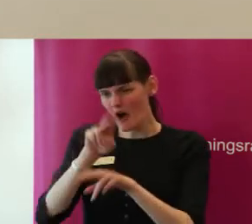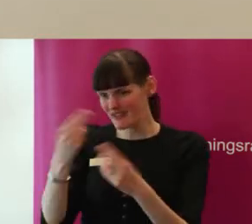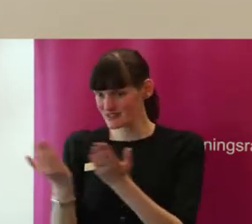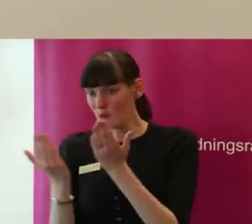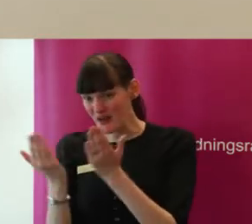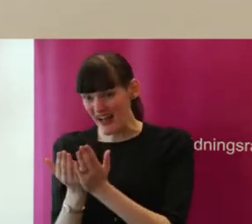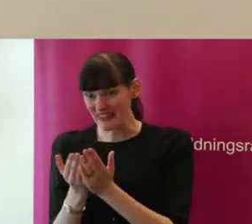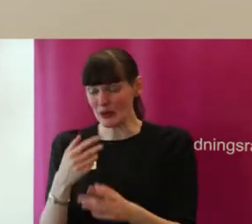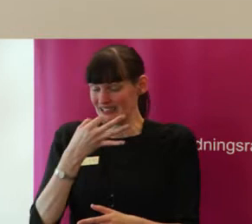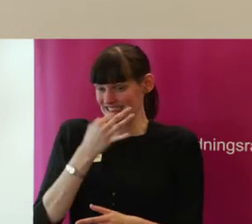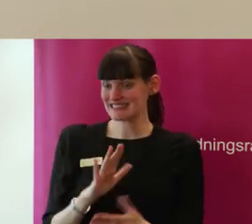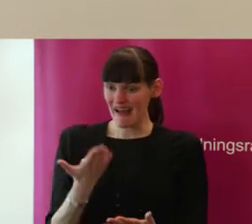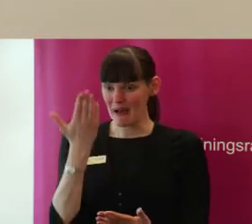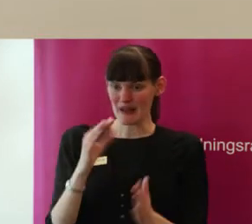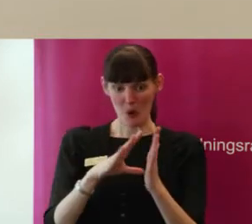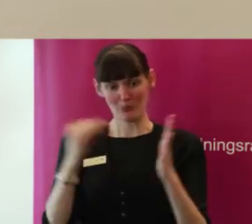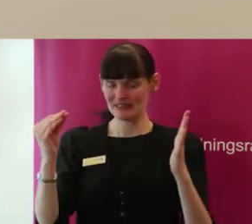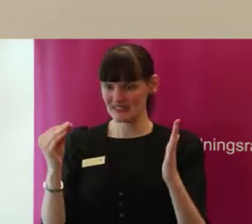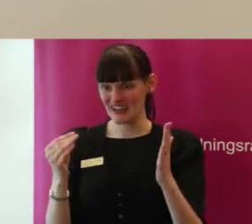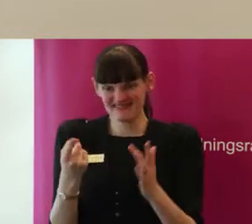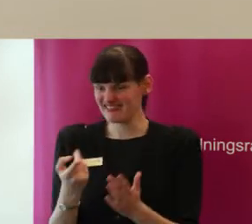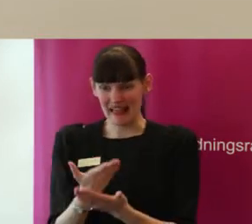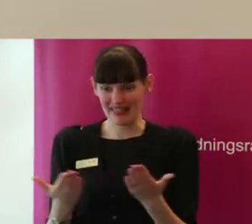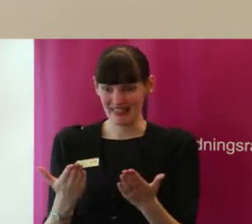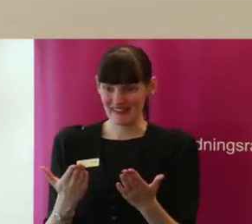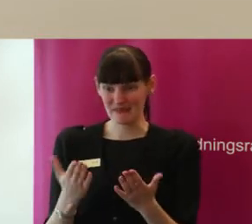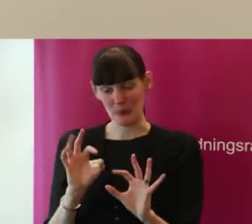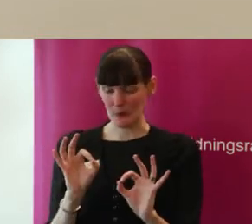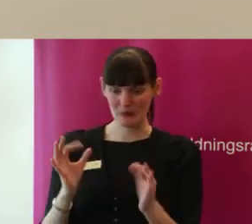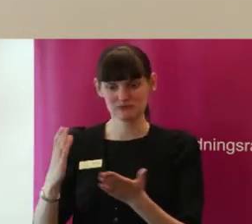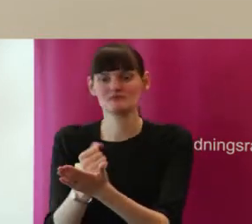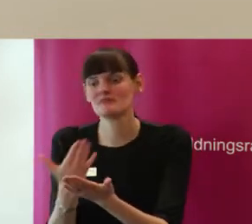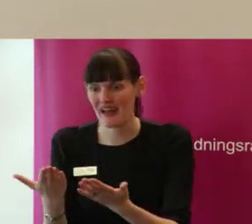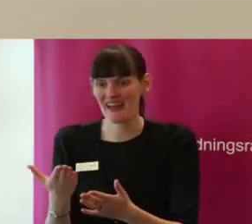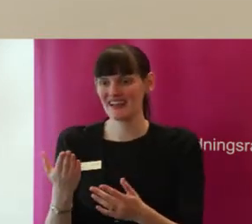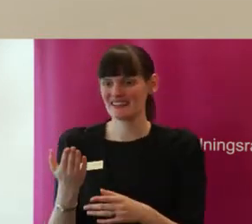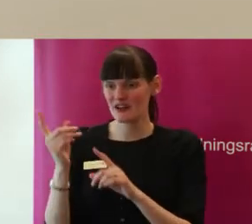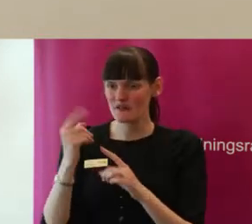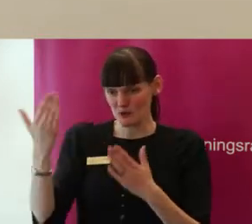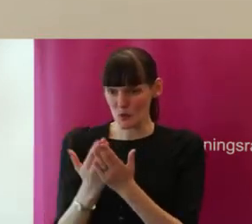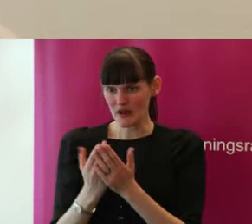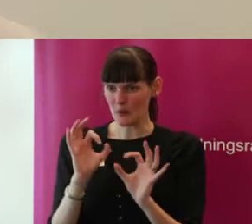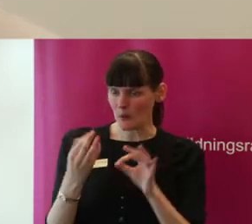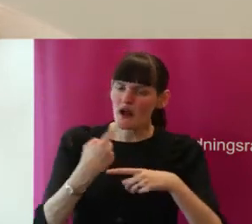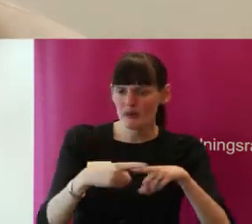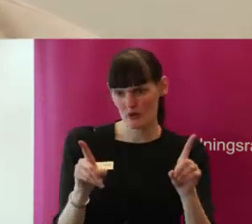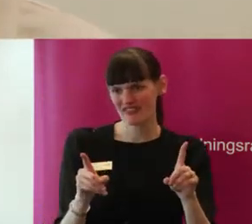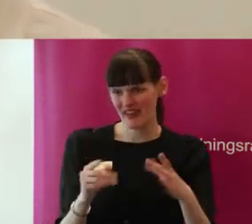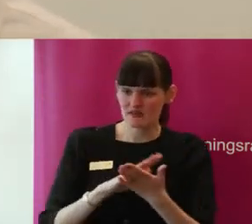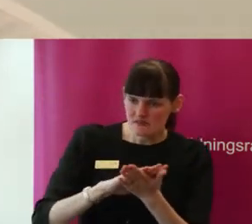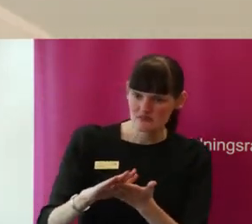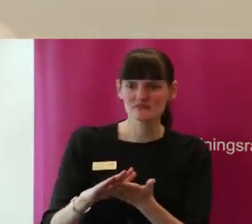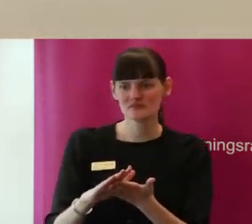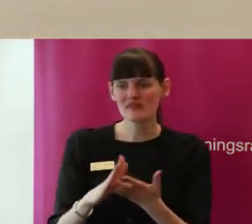kopia. Och det är inte kopian som är framgången, utan det är särarten. Det är det ena. Det andra vi tror man skulle kunna